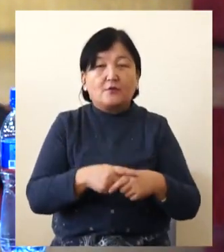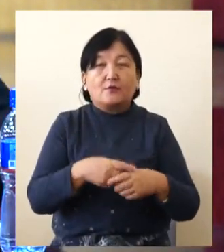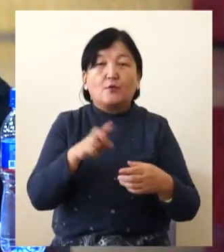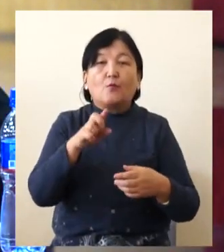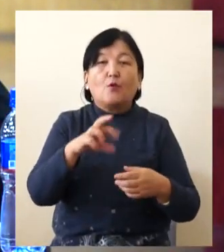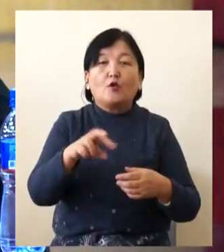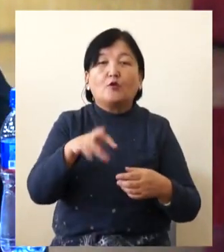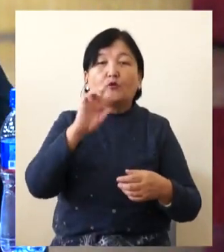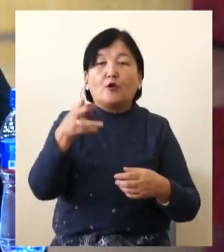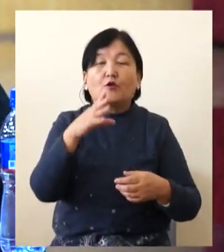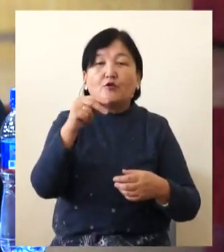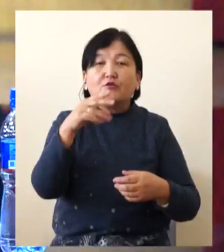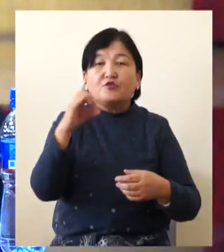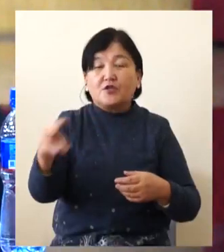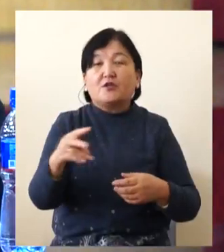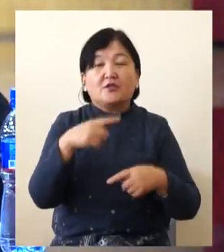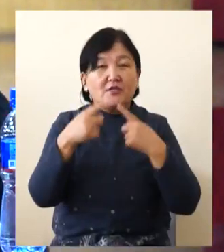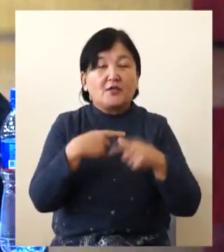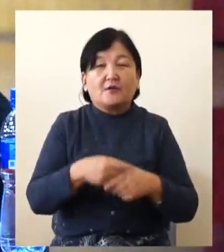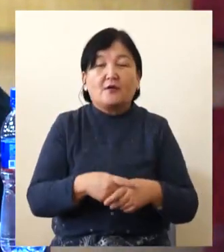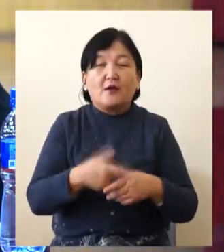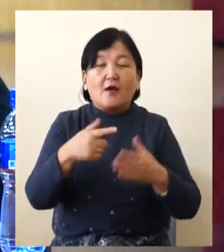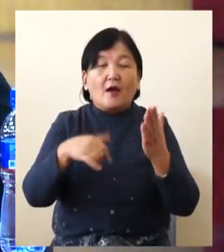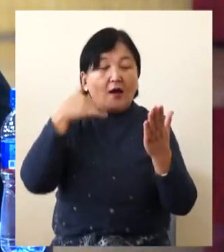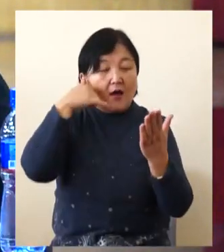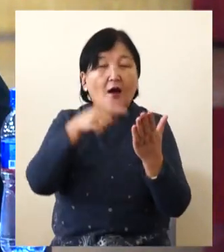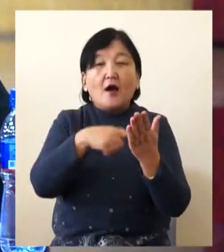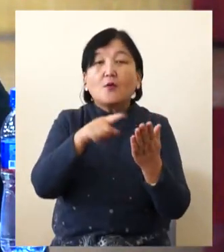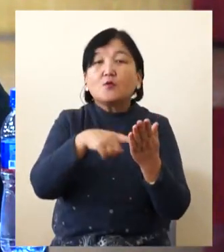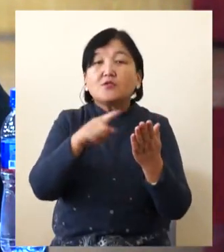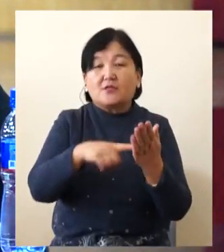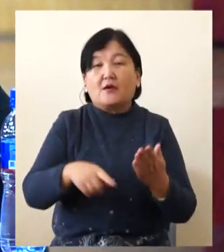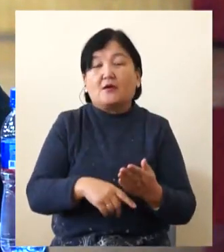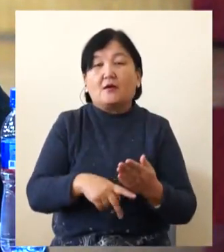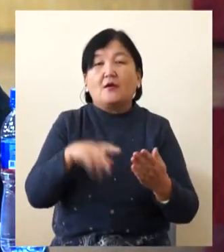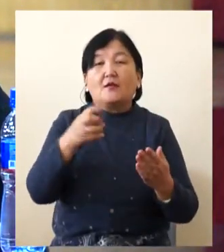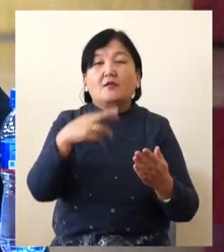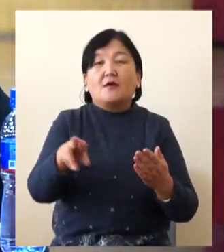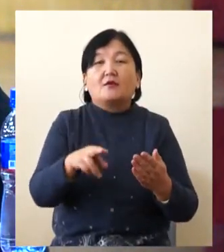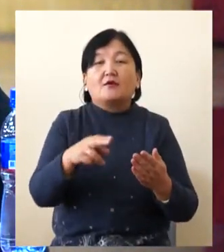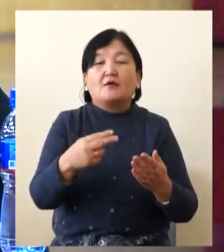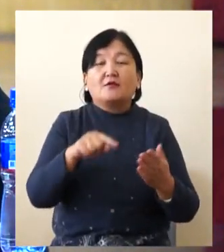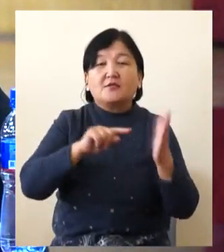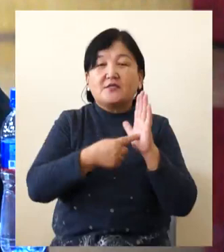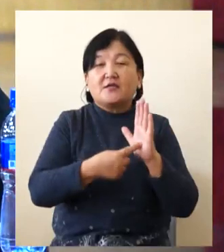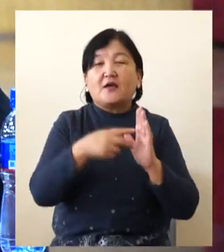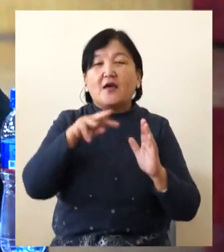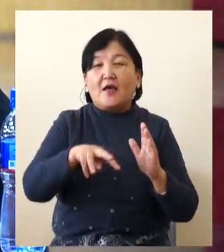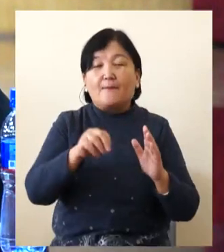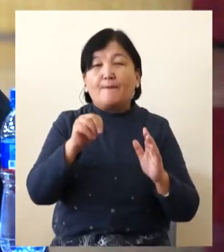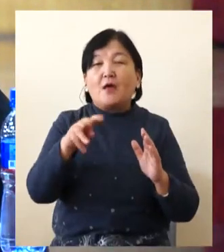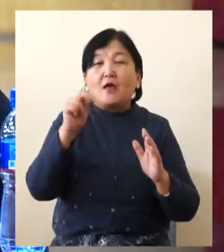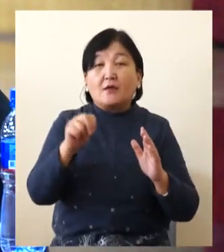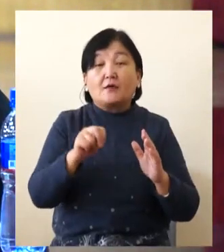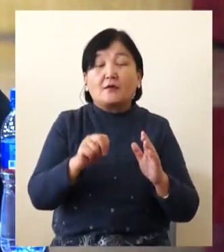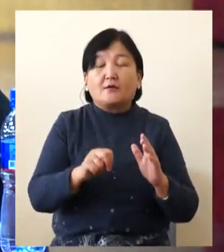нь энэ блокчейн гэж яриад байгаа. Дараа нь финтек гэж яриад байгаа. Гар утсаар одоо дээр ленд эцэгээ мэн гар утсаар ингээд би зээл